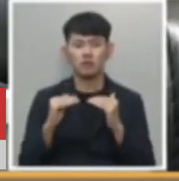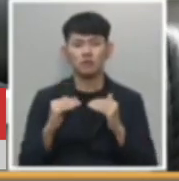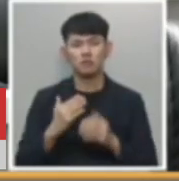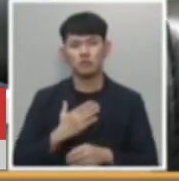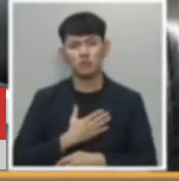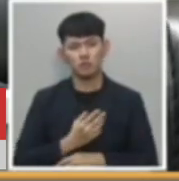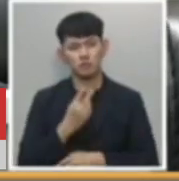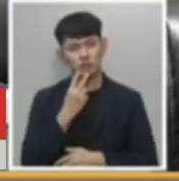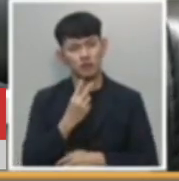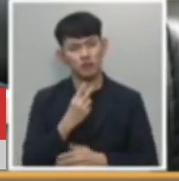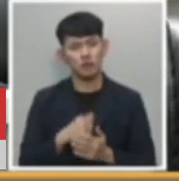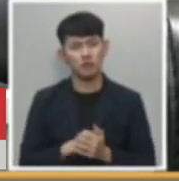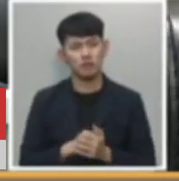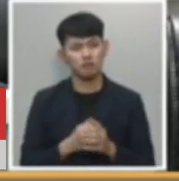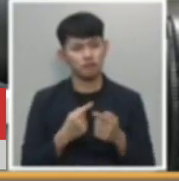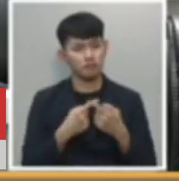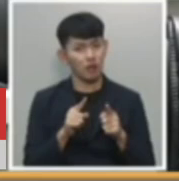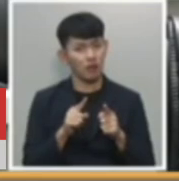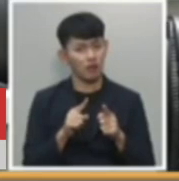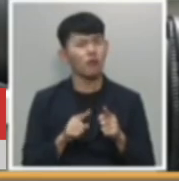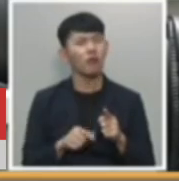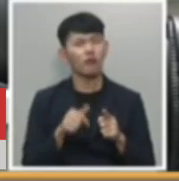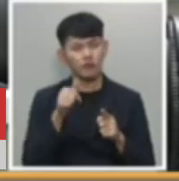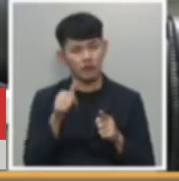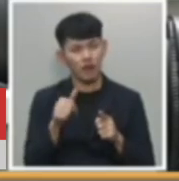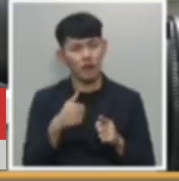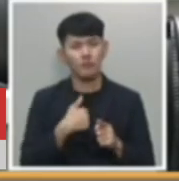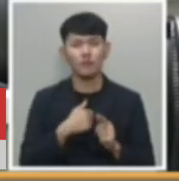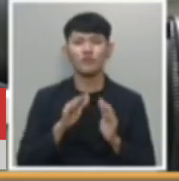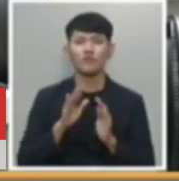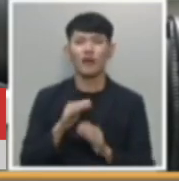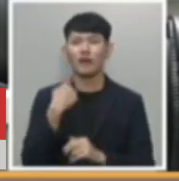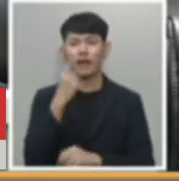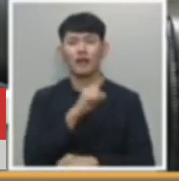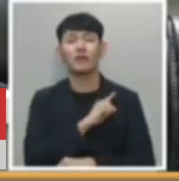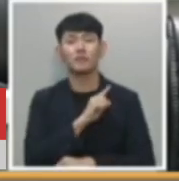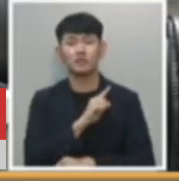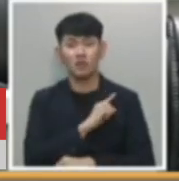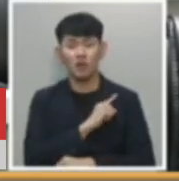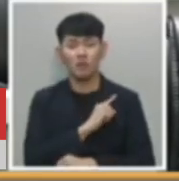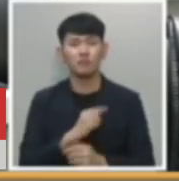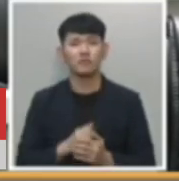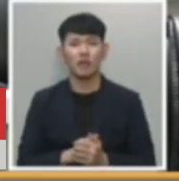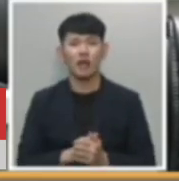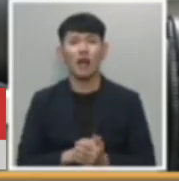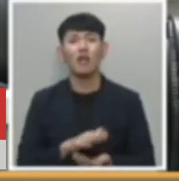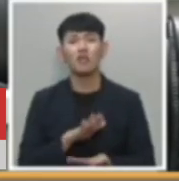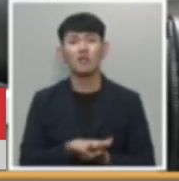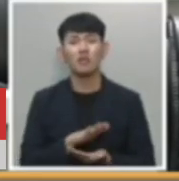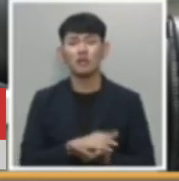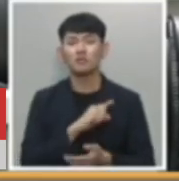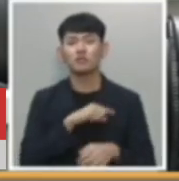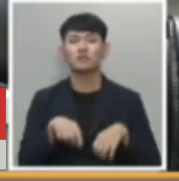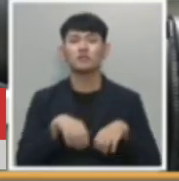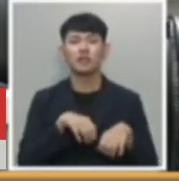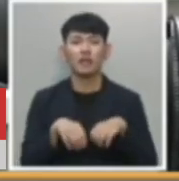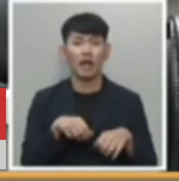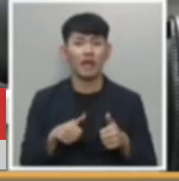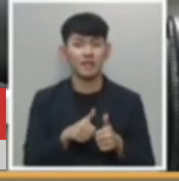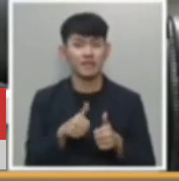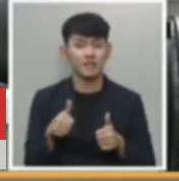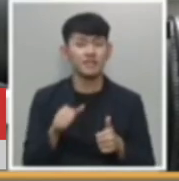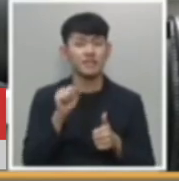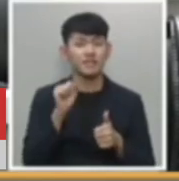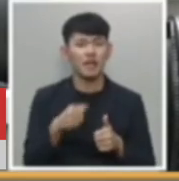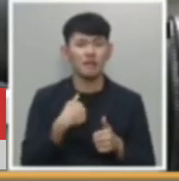ให้ต่างมันให้ได้นะครับขอฝากผู้ที่รับผิดชอบว่าถึงแม้จะเป็นโรงเรียนในการจัดการเพื่อให้เกิดคุณภาพท่านจะเพิ่ม